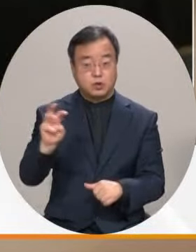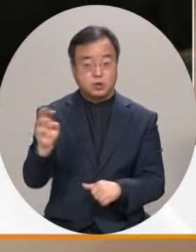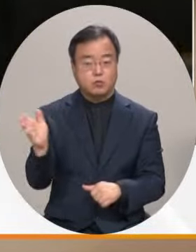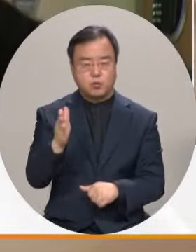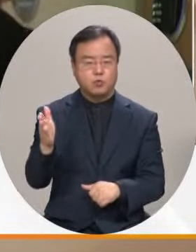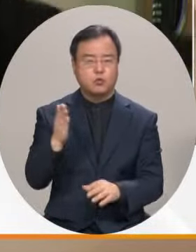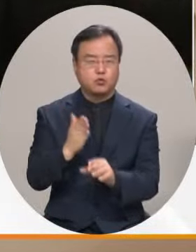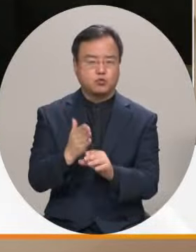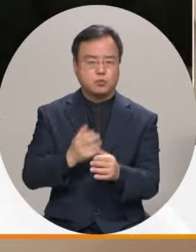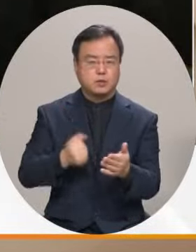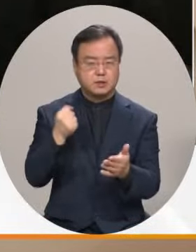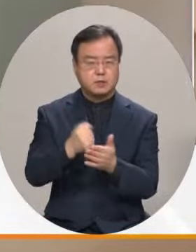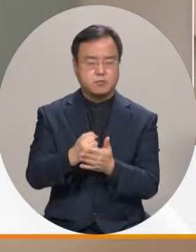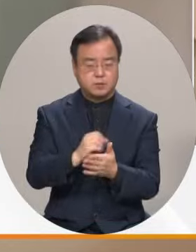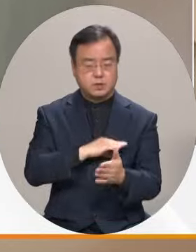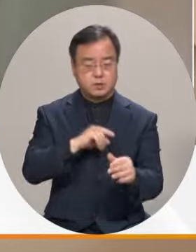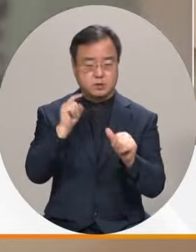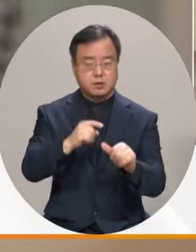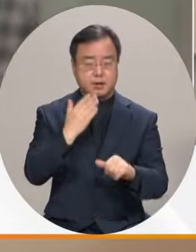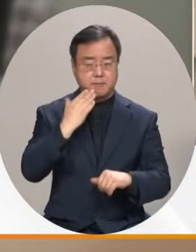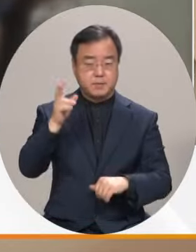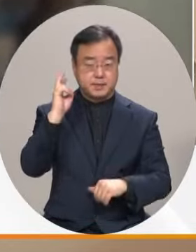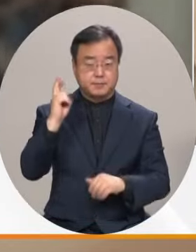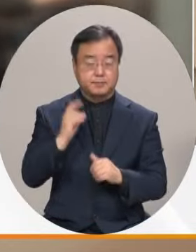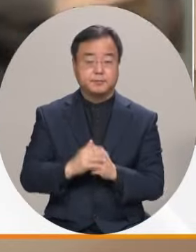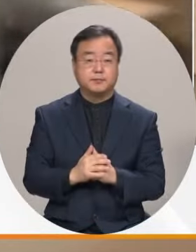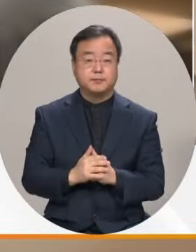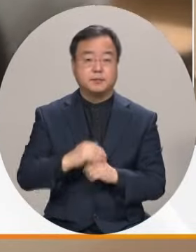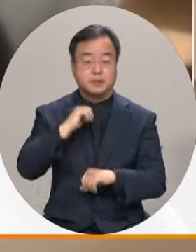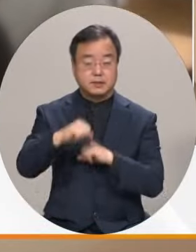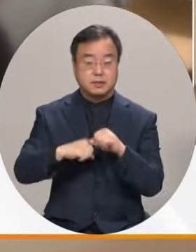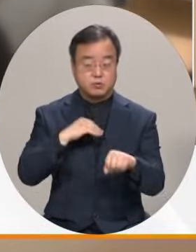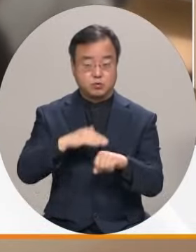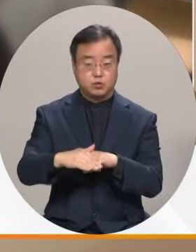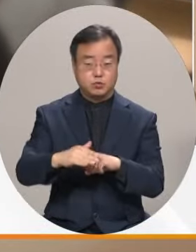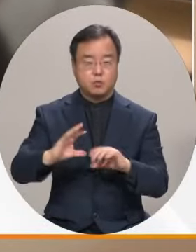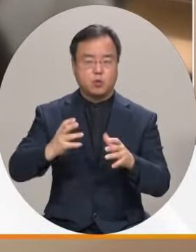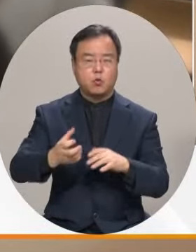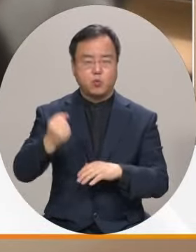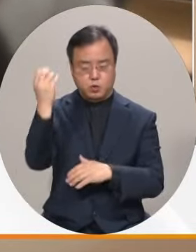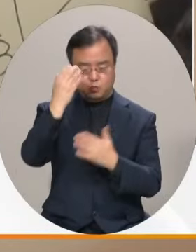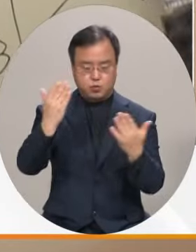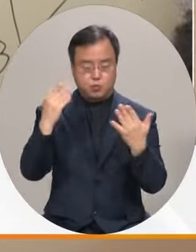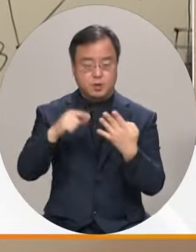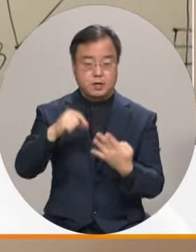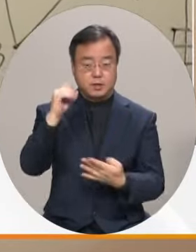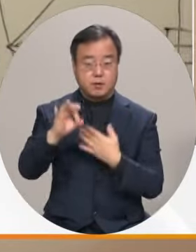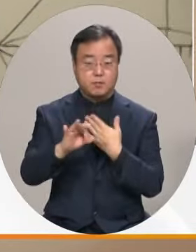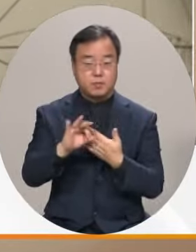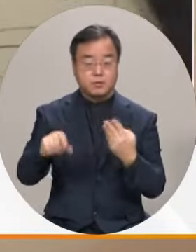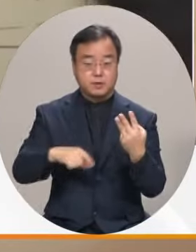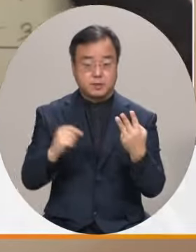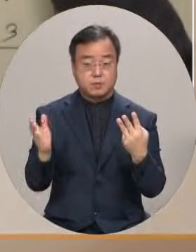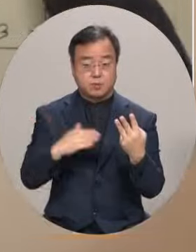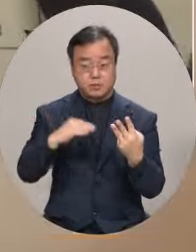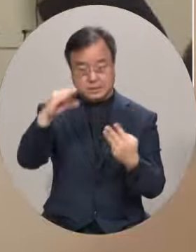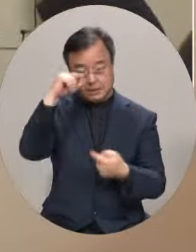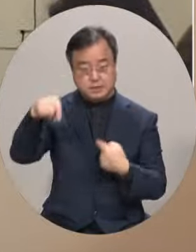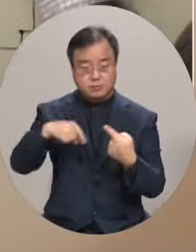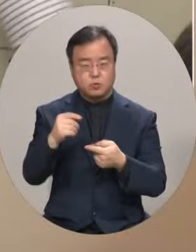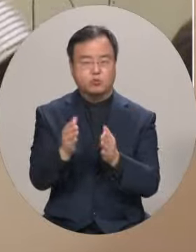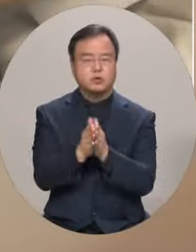지정할 계획이라고 언급했습니다 자유령 공립고로 선정되면 오는 3월부터 10범 운영에 들어갈